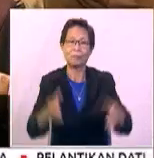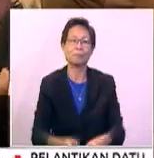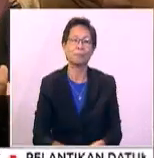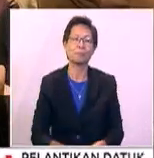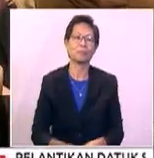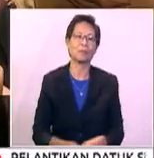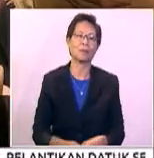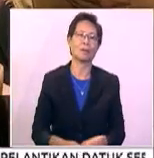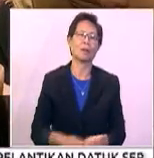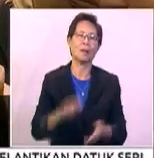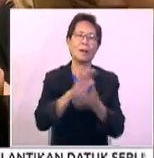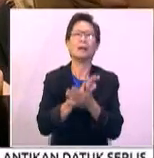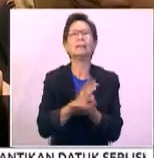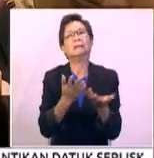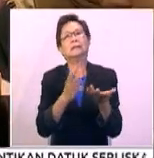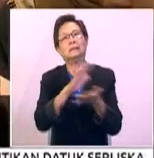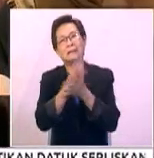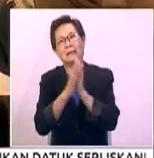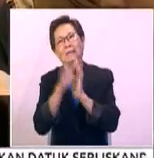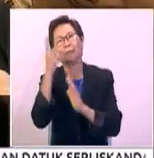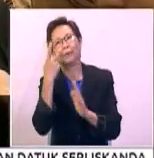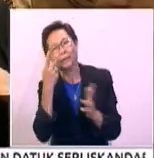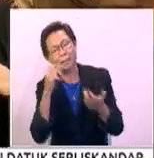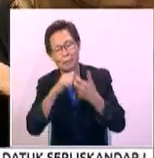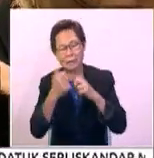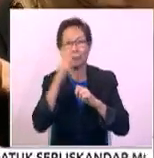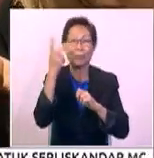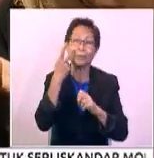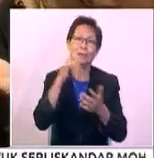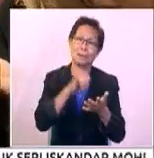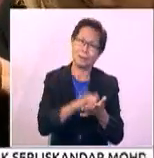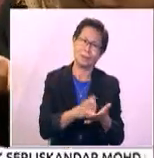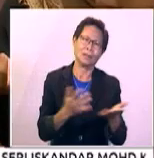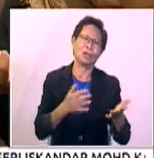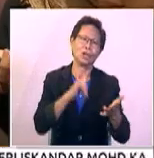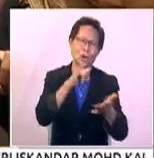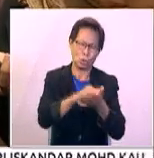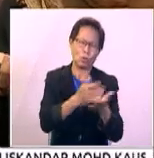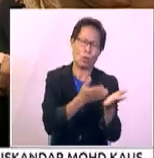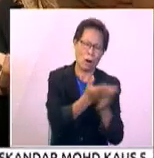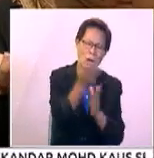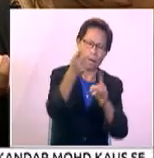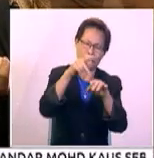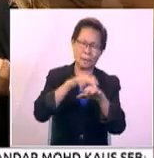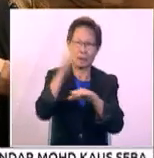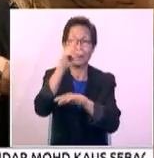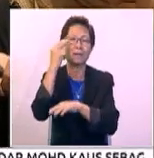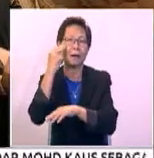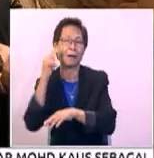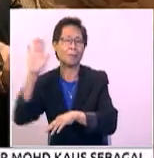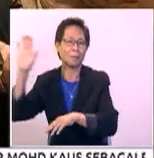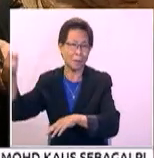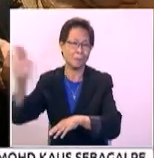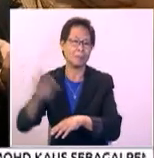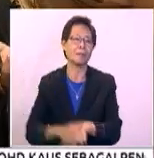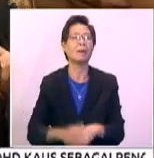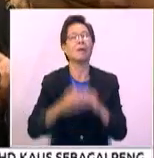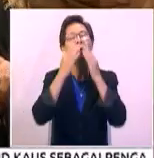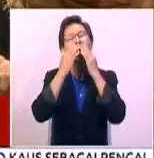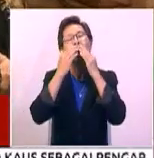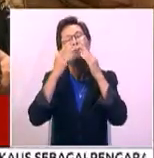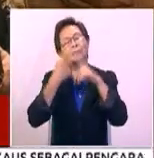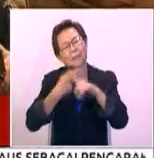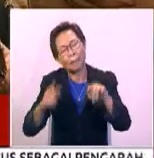Kata benda ini jadi isu politik. Wahai saya kata itu adalah hak kepada kerajaan Arab Saudi. Tapi